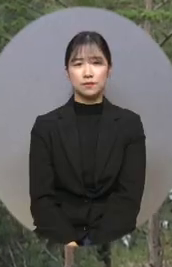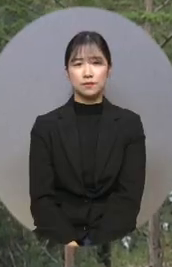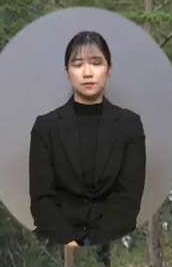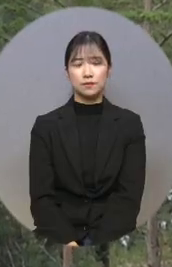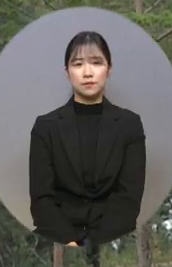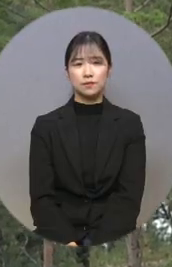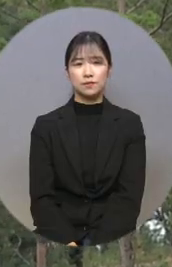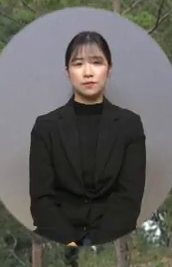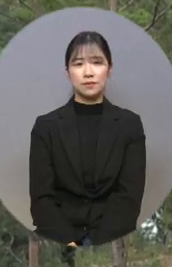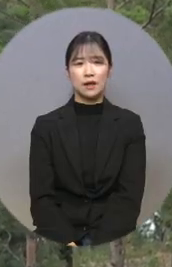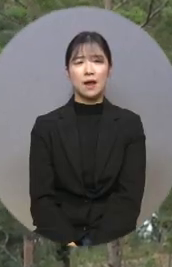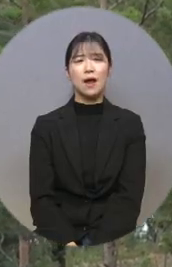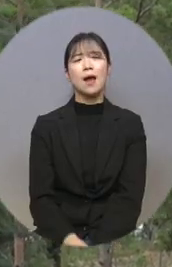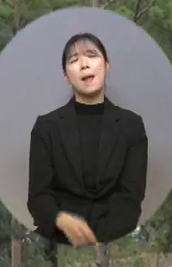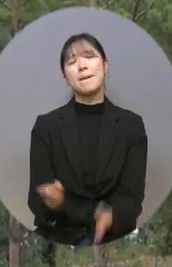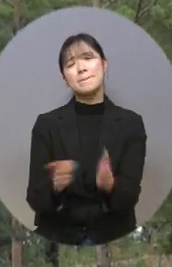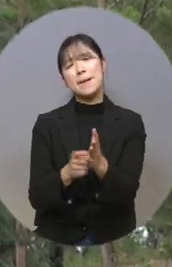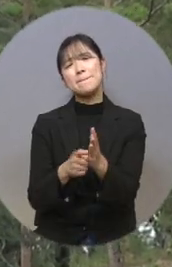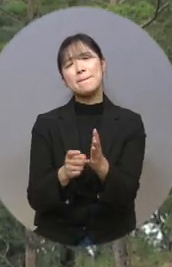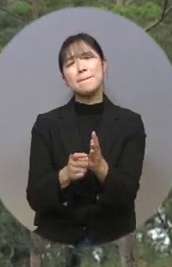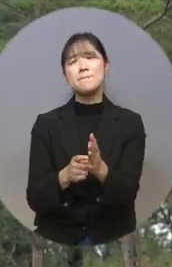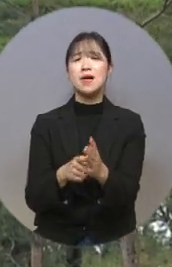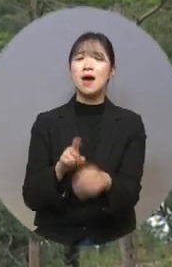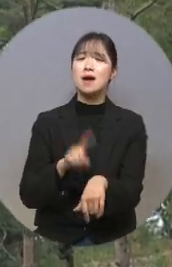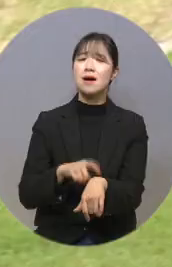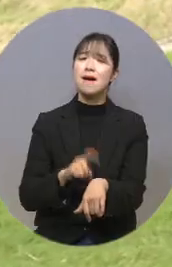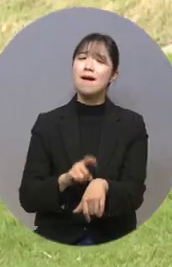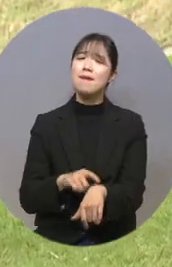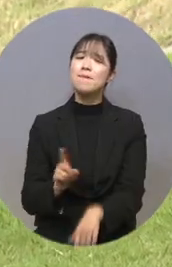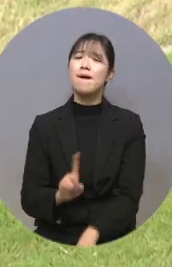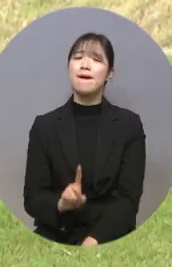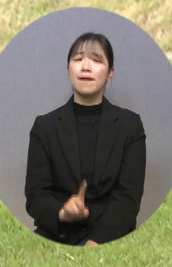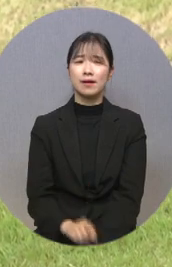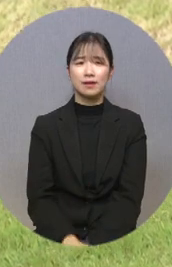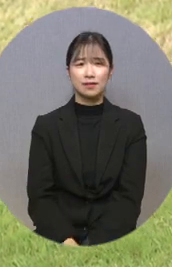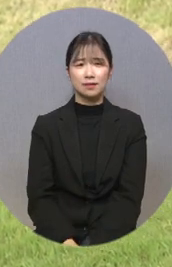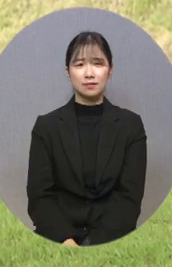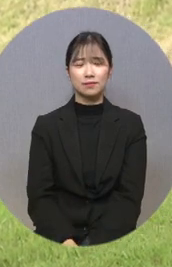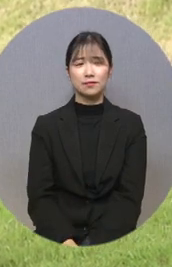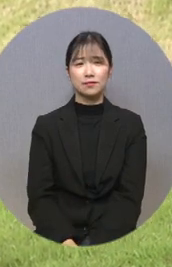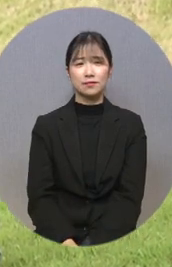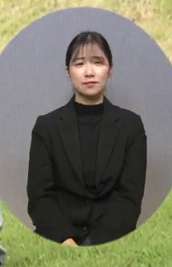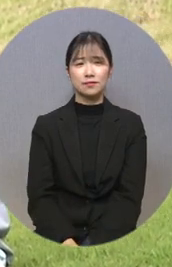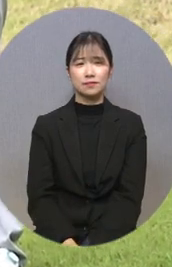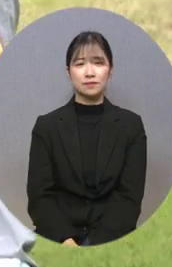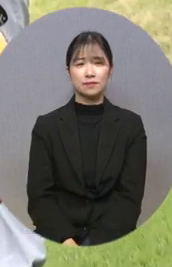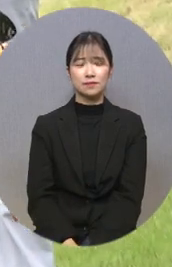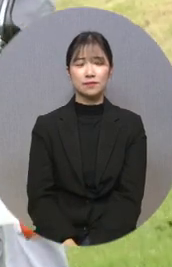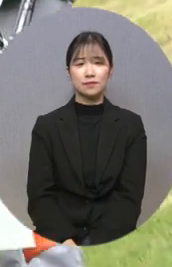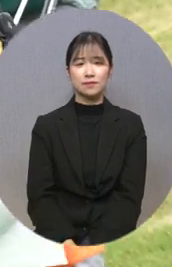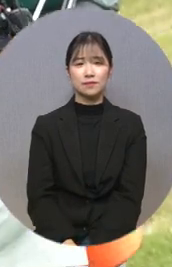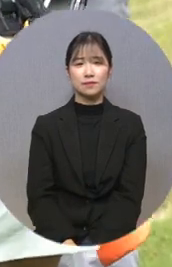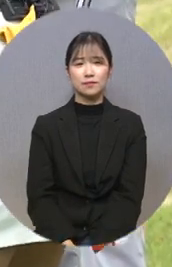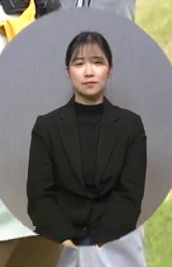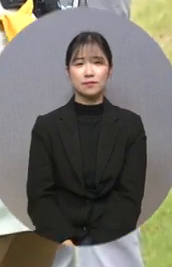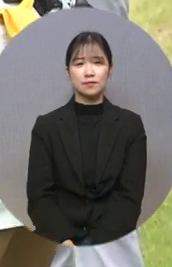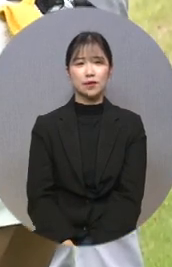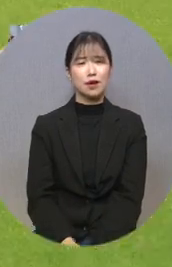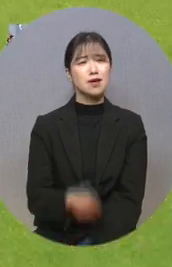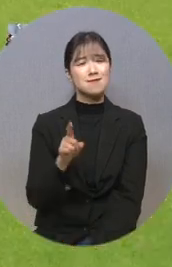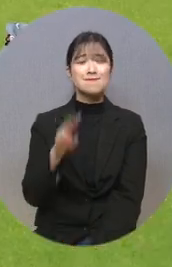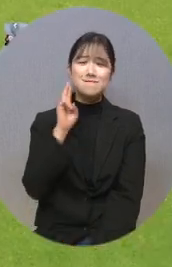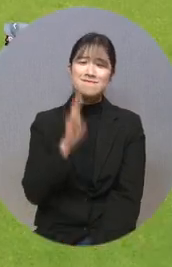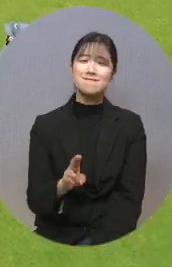잠깐만, 이러면. 에이, 빨리 좀 해달라, 양. 시간이 없다. 어, 두째 보는 거다, 양. 지금 비도 떨어진다, 양. 아, 너무하다,